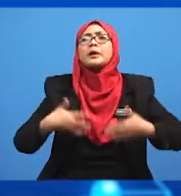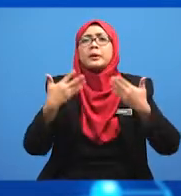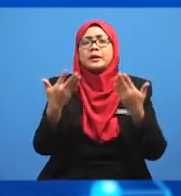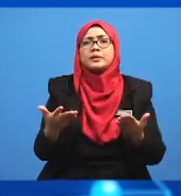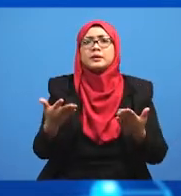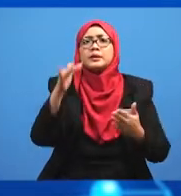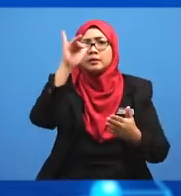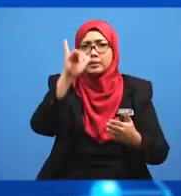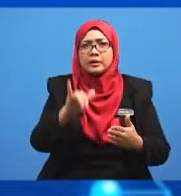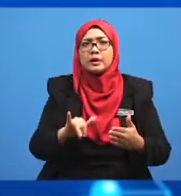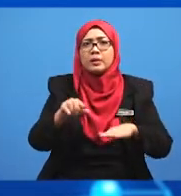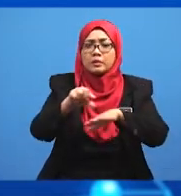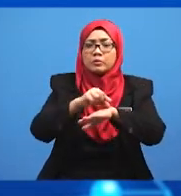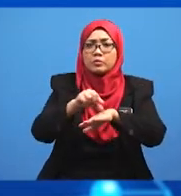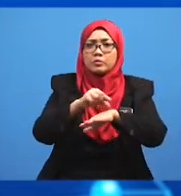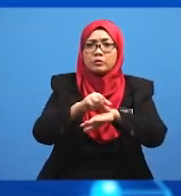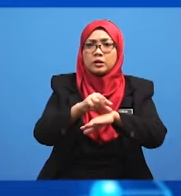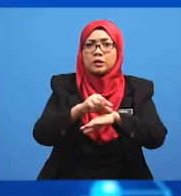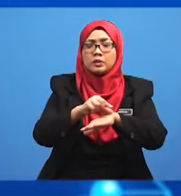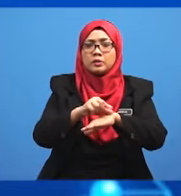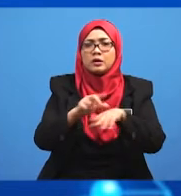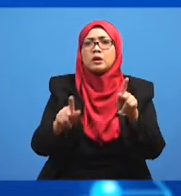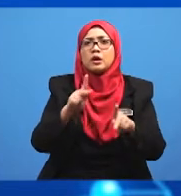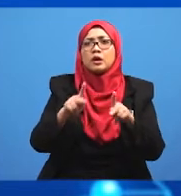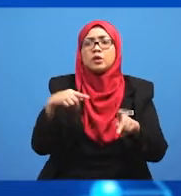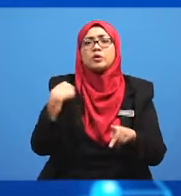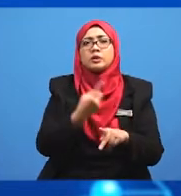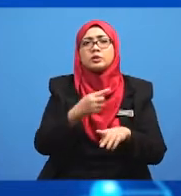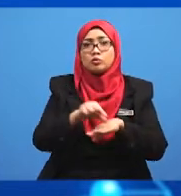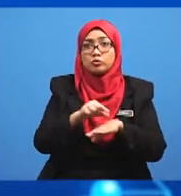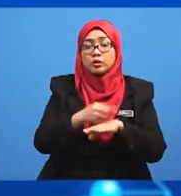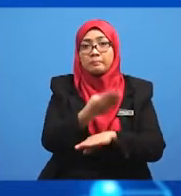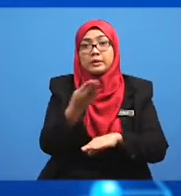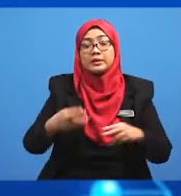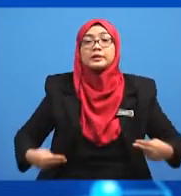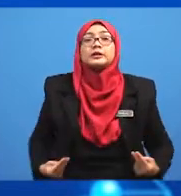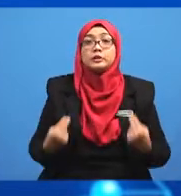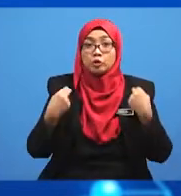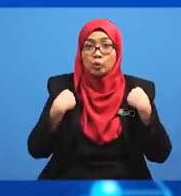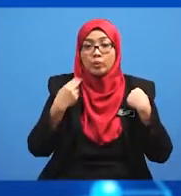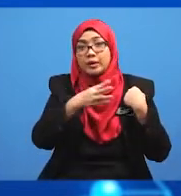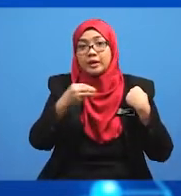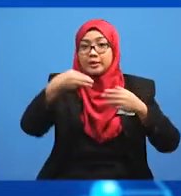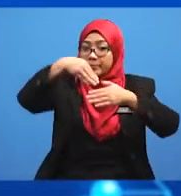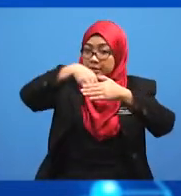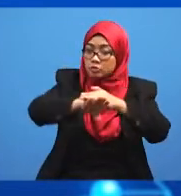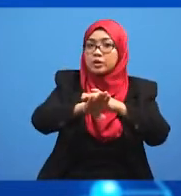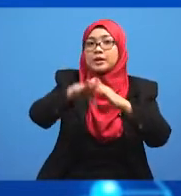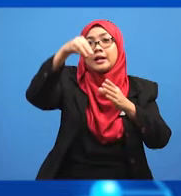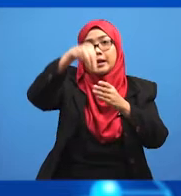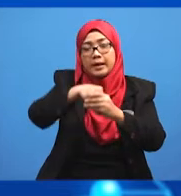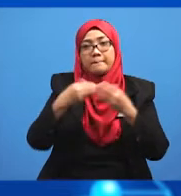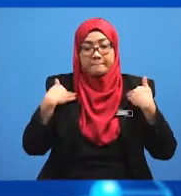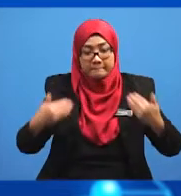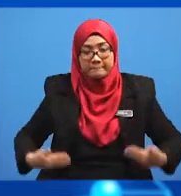bagaimana ia digunakan. Jika melibatkan benda hidup dan dimasukkan ke dalam tubuh